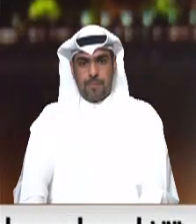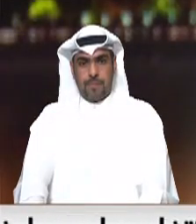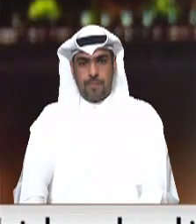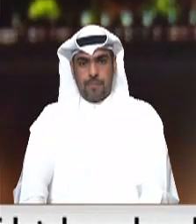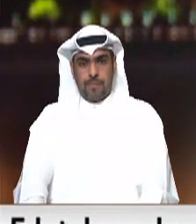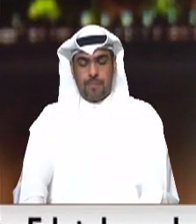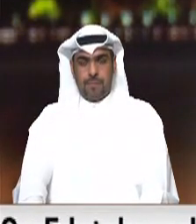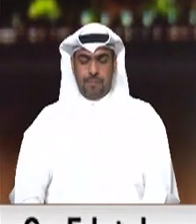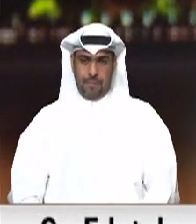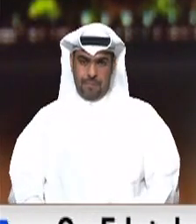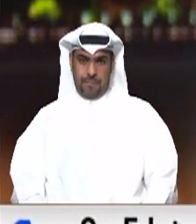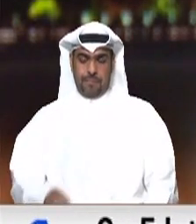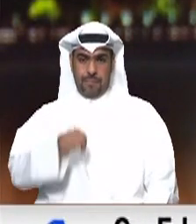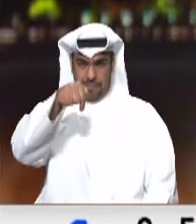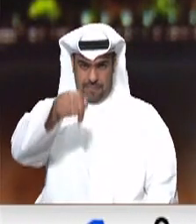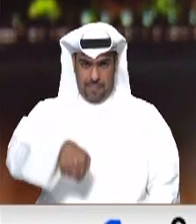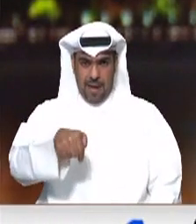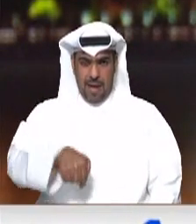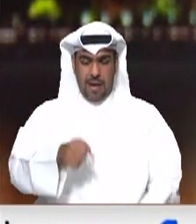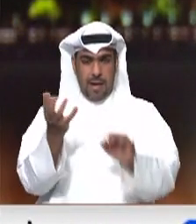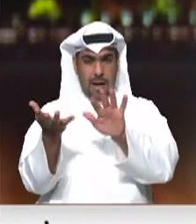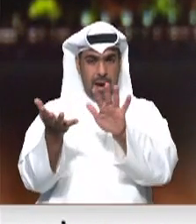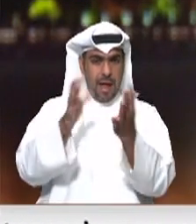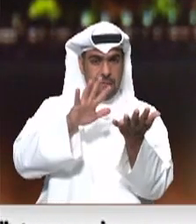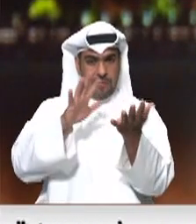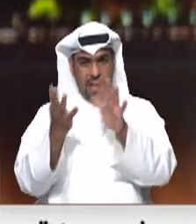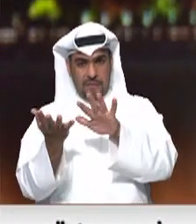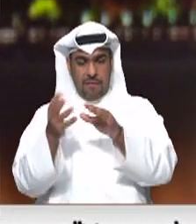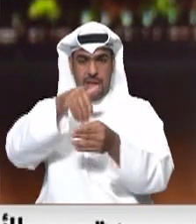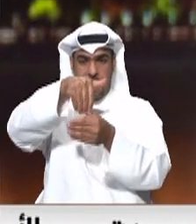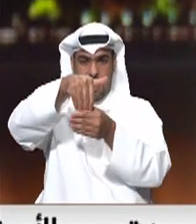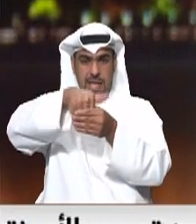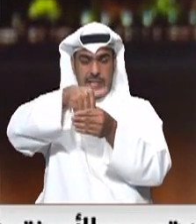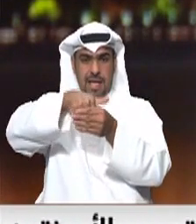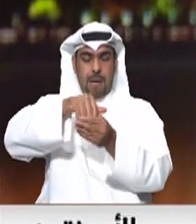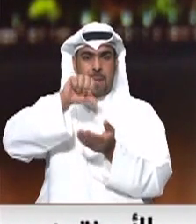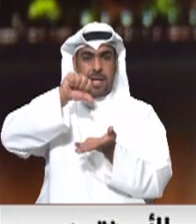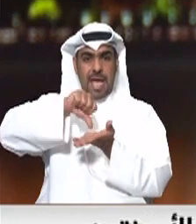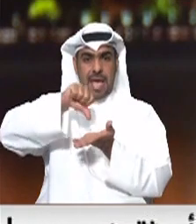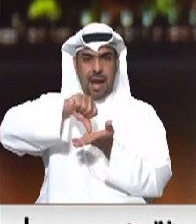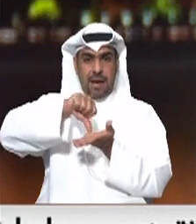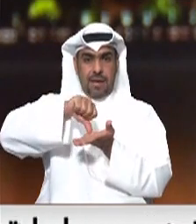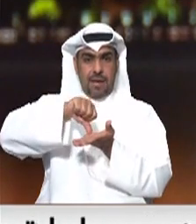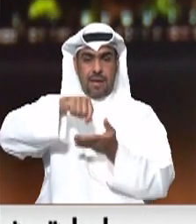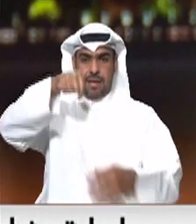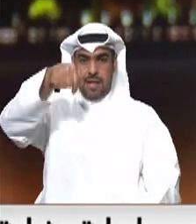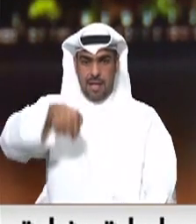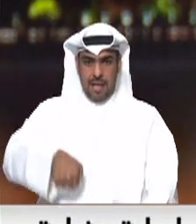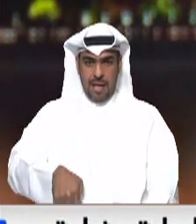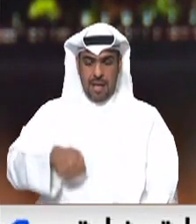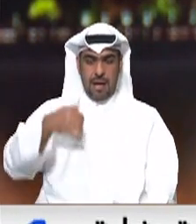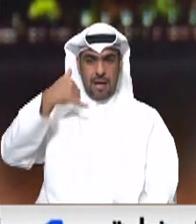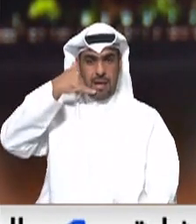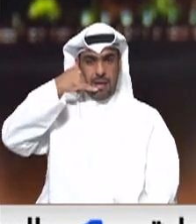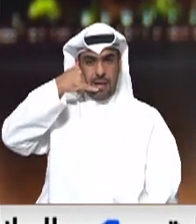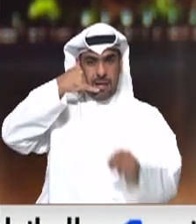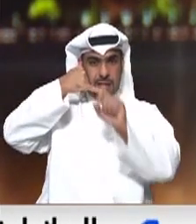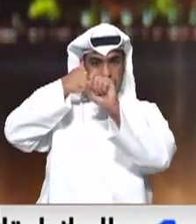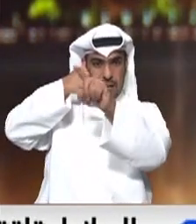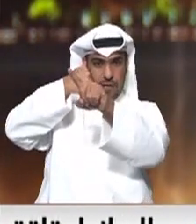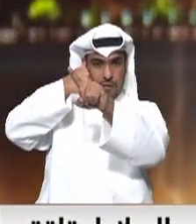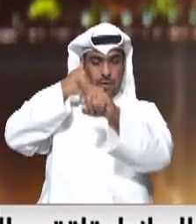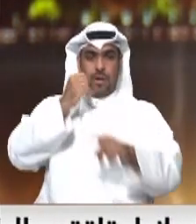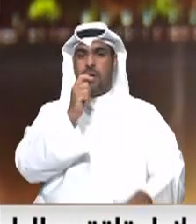ومتابعة للانتخابات الرئاسية في إيران ينضم إلينا من طهران عبر الهاتف مراسلنا أحمد سامي. أحمد،